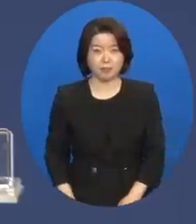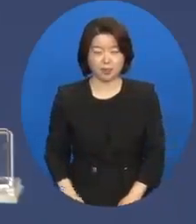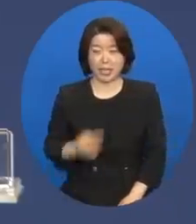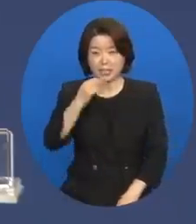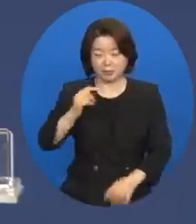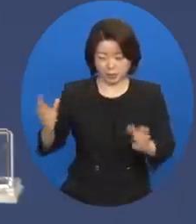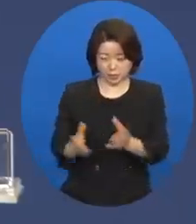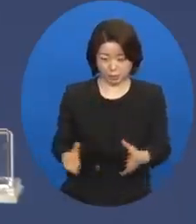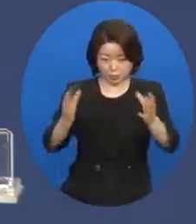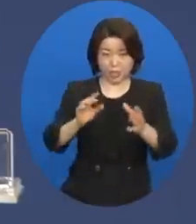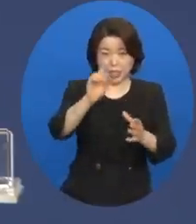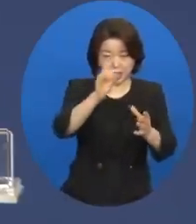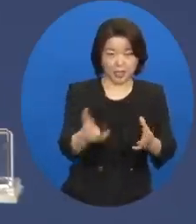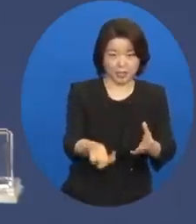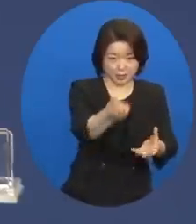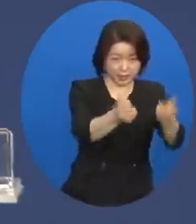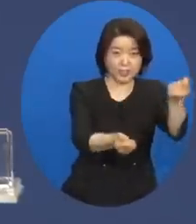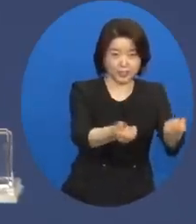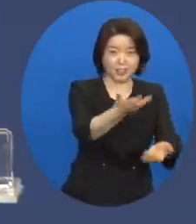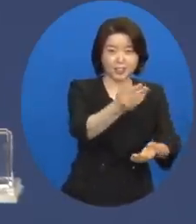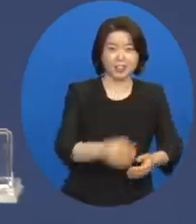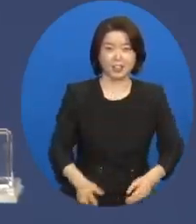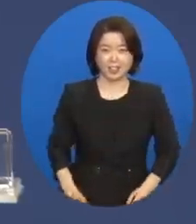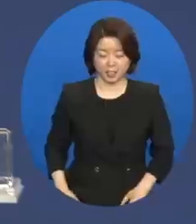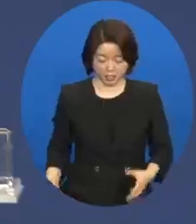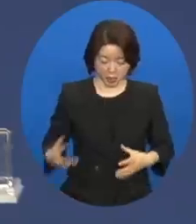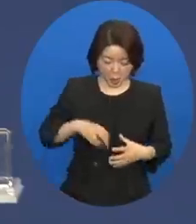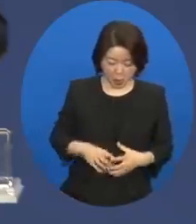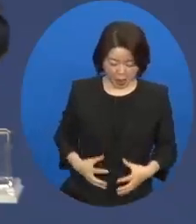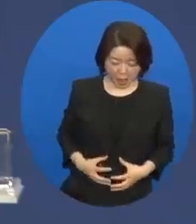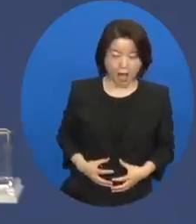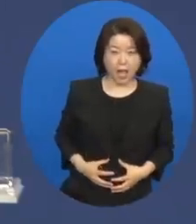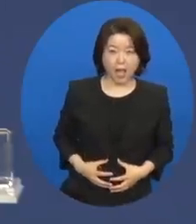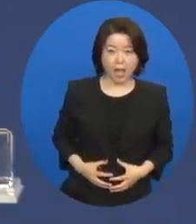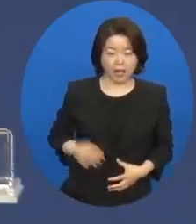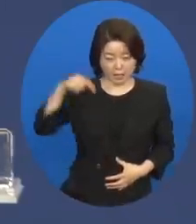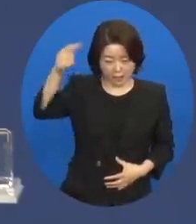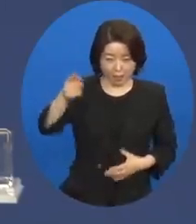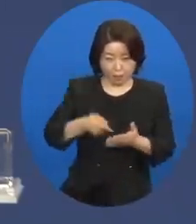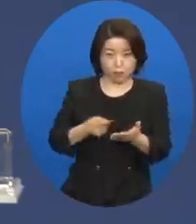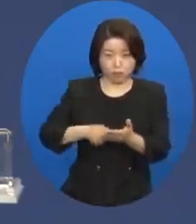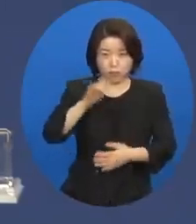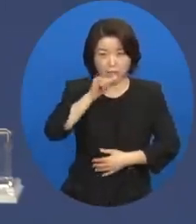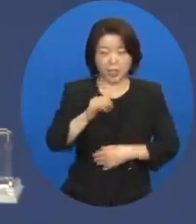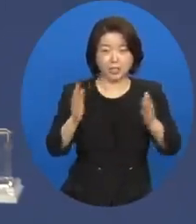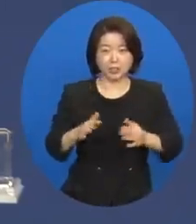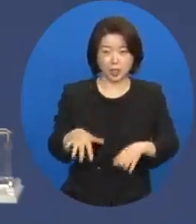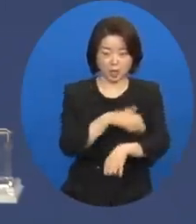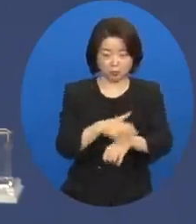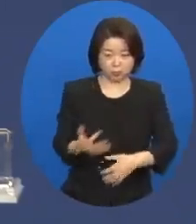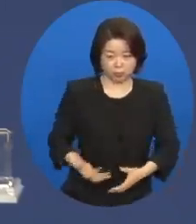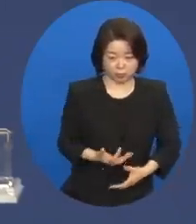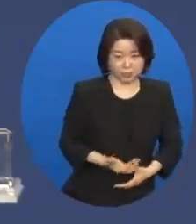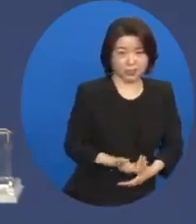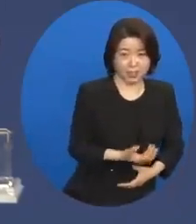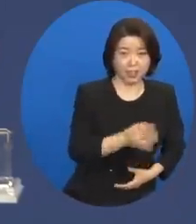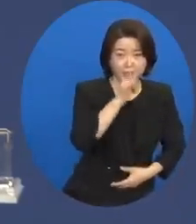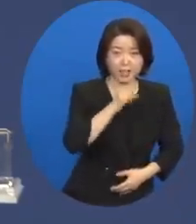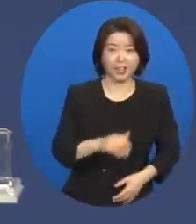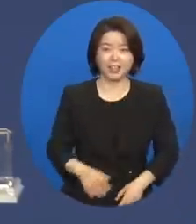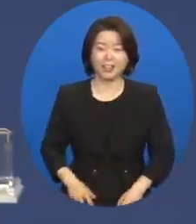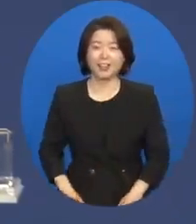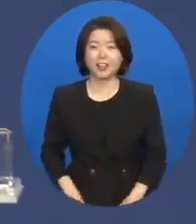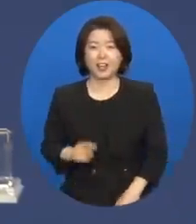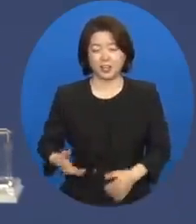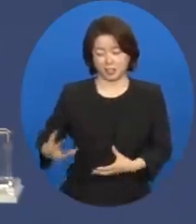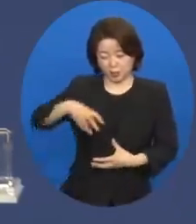하나씩 드릴 테니까 일단 하여튼 일단 나중에 수술할 때 이렇게 하여튼 그동안은 불편해도 갖고 다니셔야 되니까 그리고